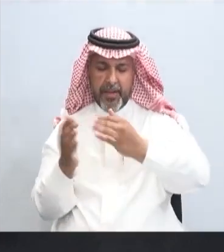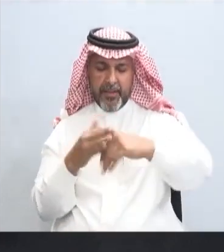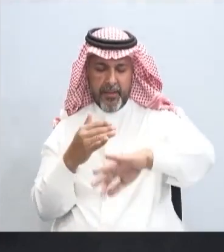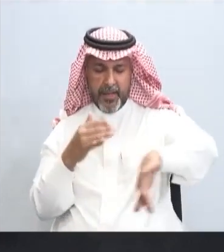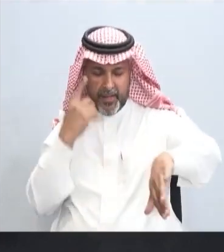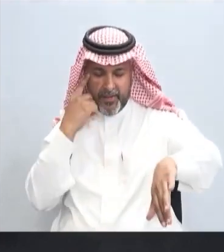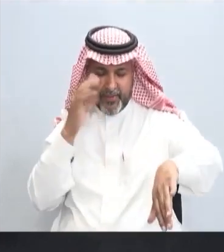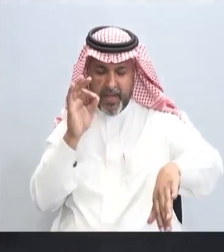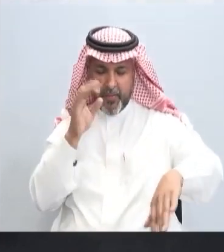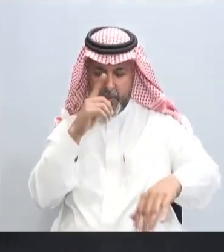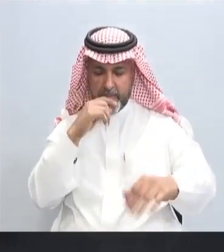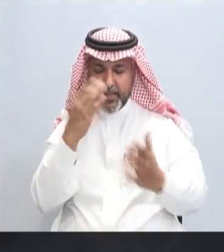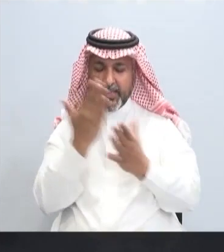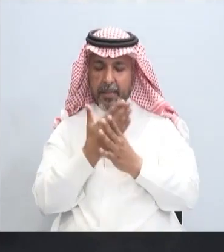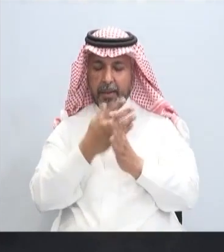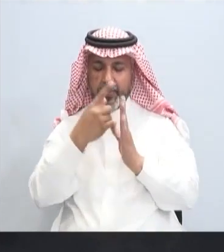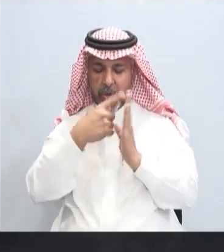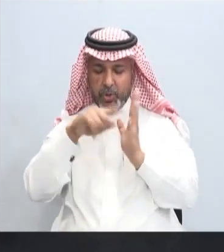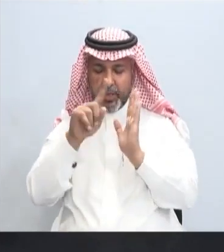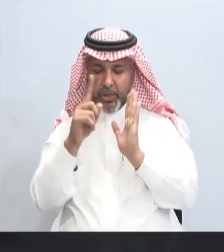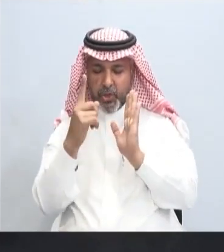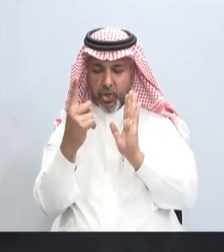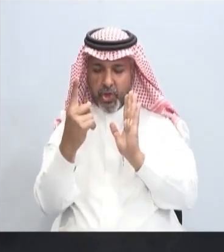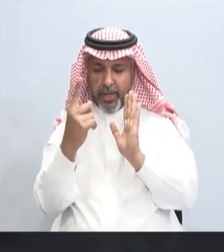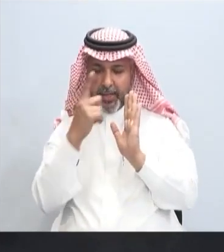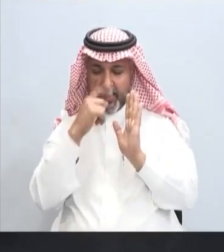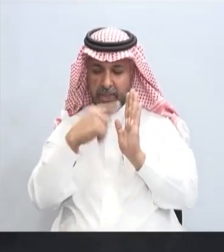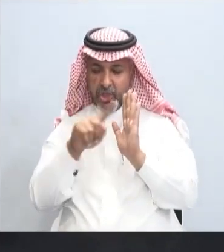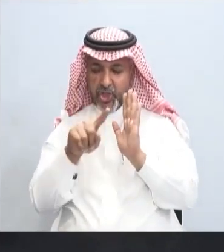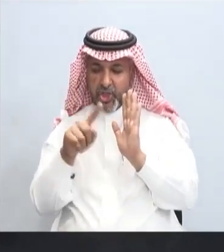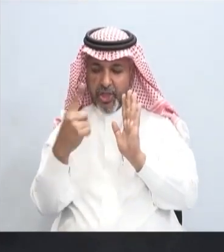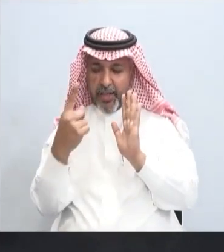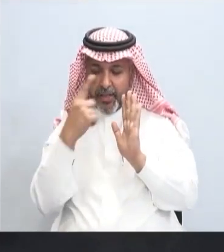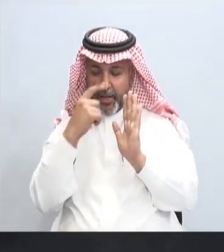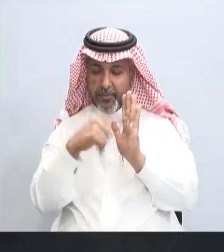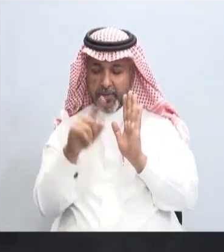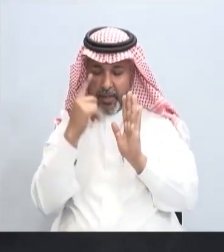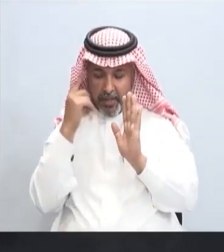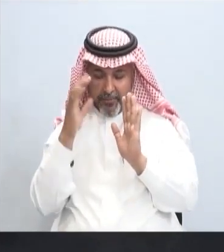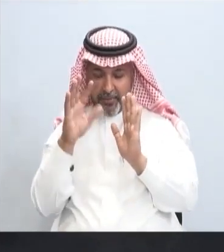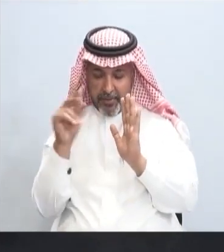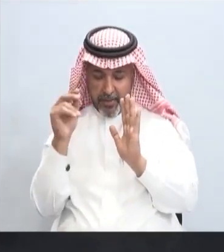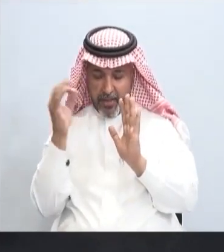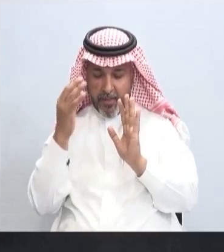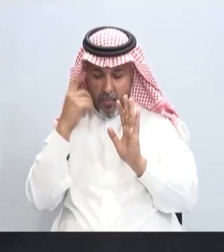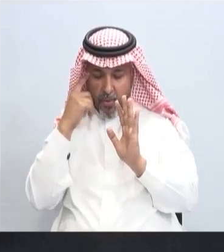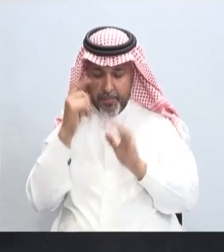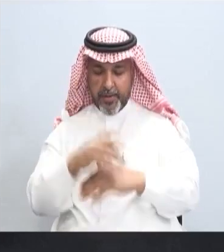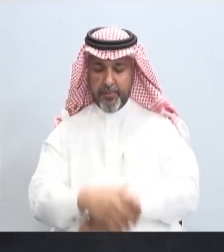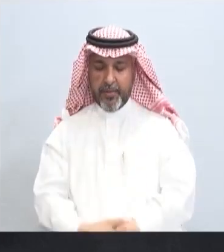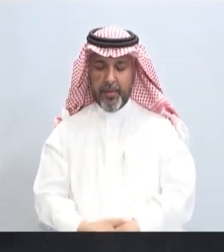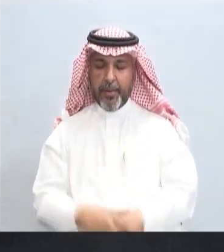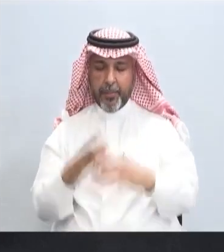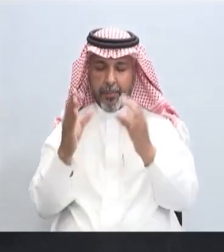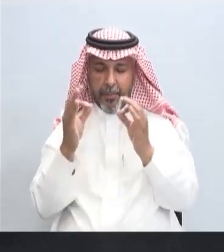استبعدهم اذا تتذكرون لما درسنا الدرس هذا تكلمنا عن الحادثه المشروطه قلنا مثل اللي بيحجز فندق في مكه هل تطلع للفنادق اللي في جده